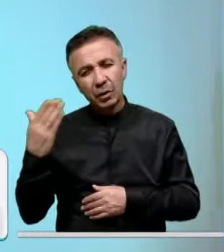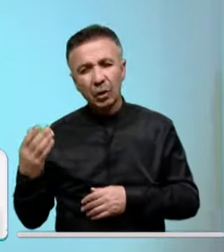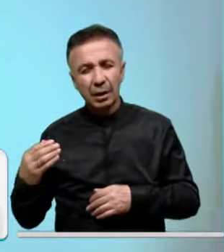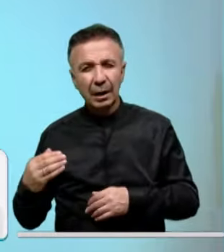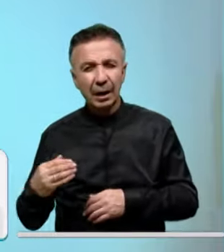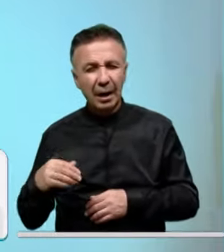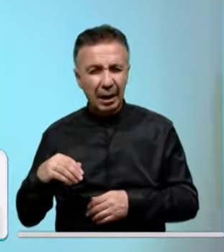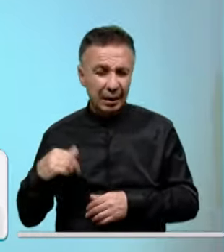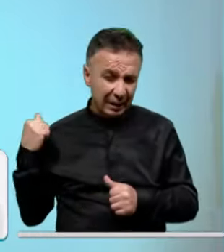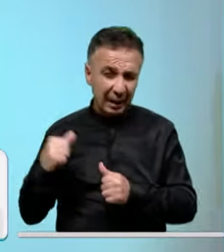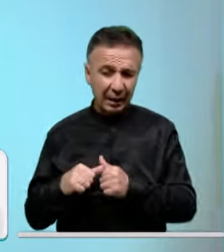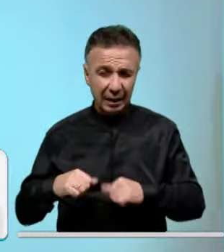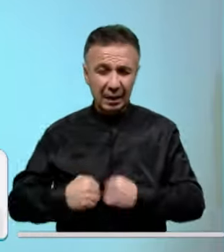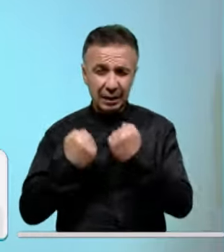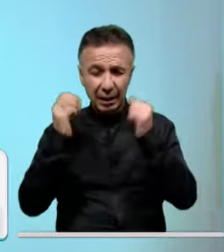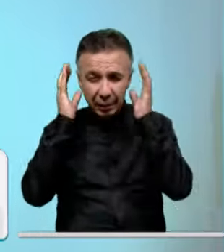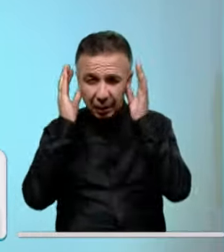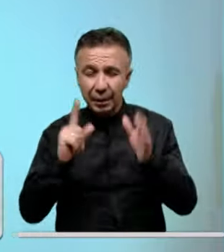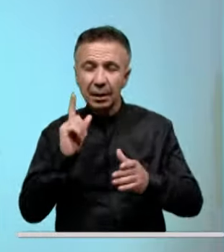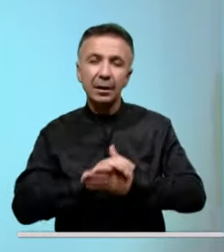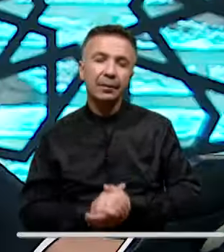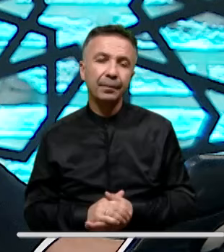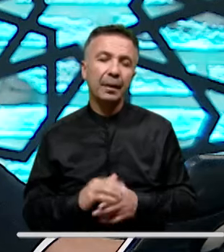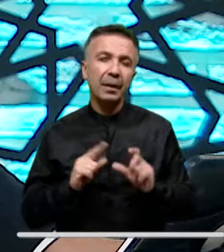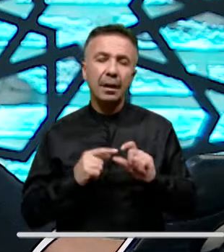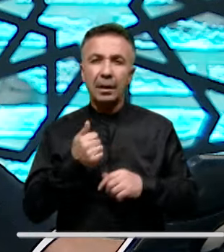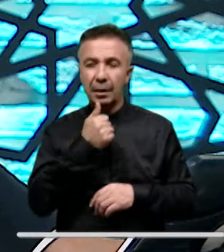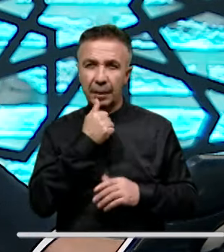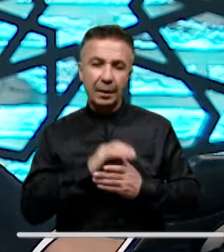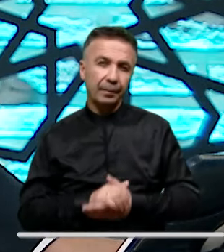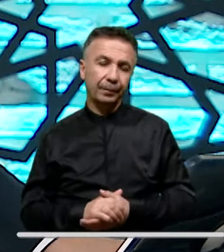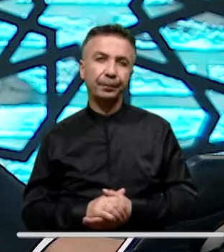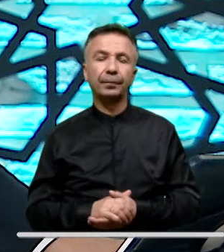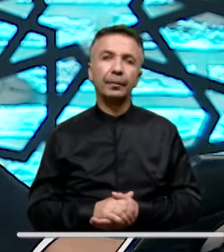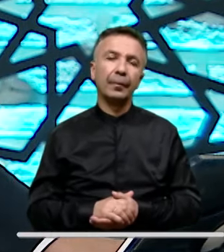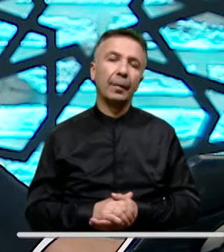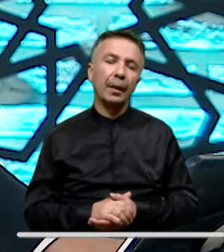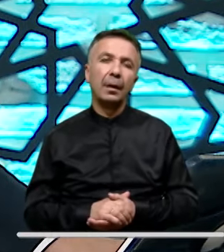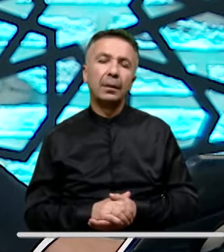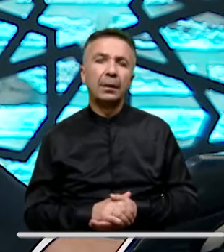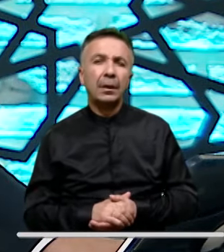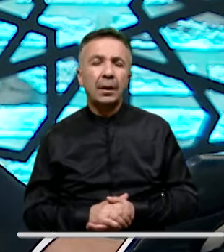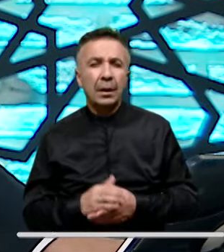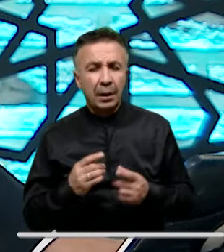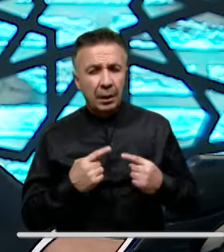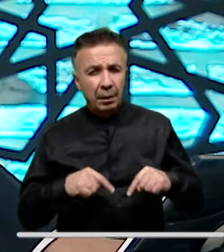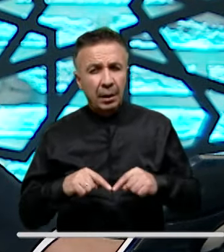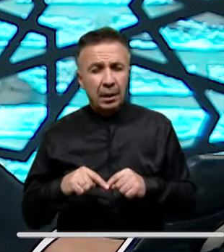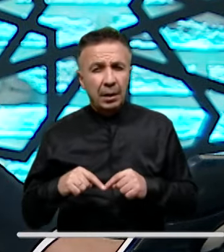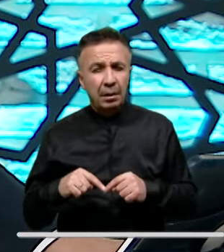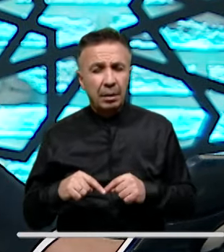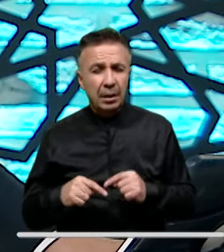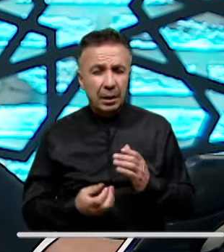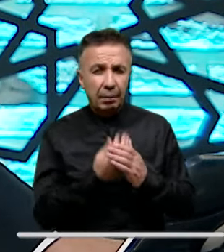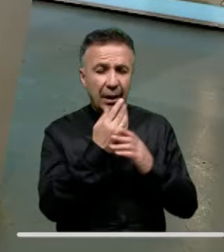biz tavsiye ederiz ve kaza etmesi gerekir. Peki Sadi Bey ya da Sadi Bey ile aynı durumda olan bizler. Mesela çıktık bir bağda bahçede